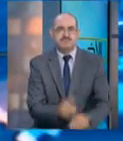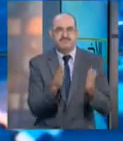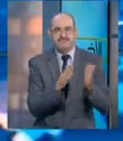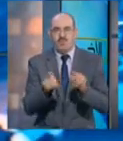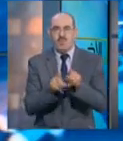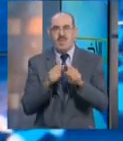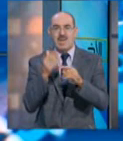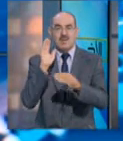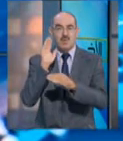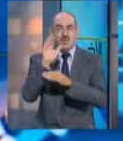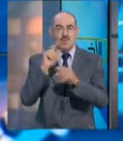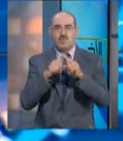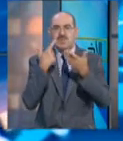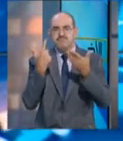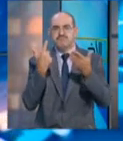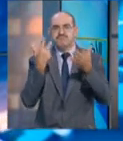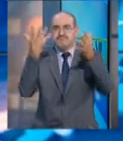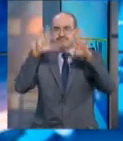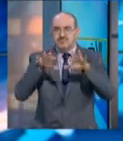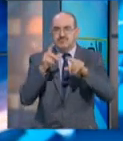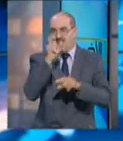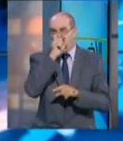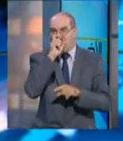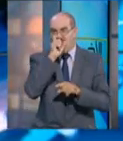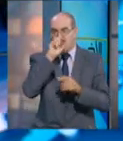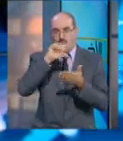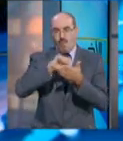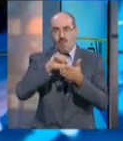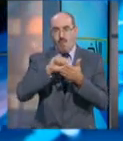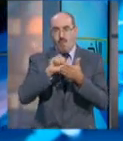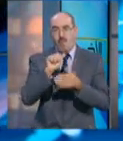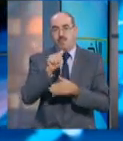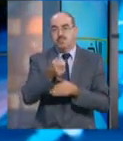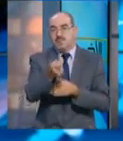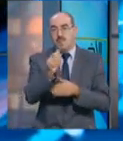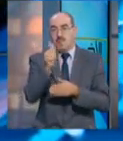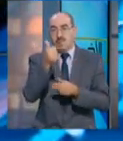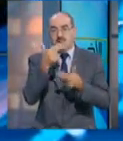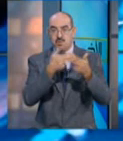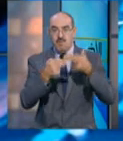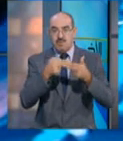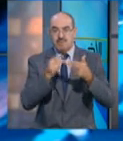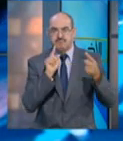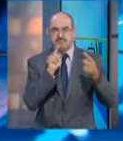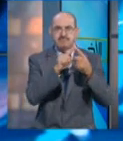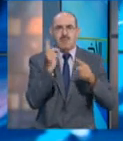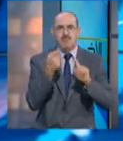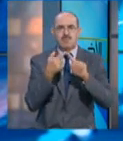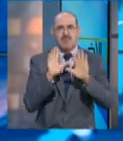تشكل القمة العربية التي ستحتضنها الجزائر مطلع نوفمبر القادم فرصة لدفع